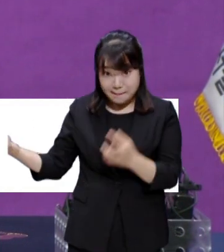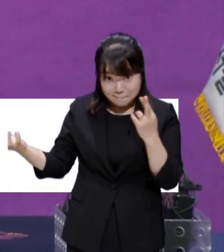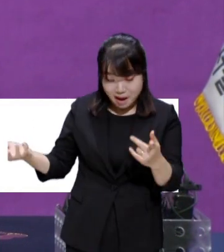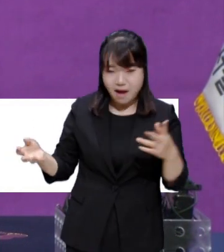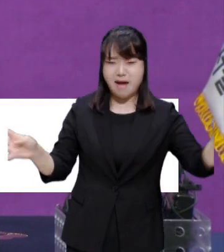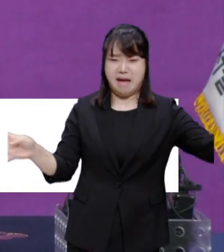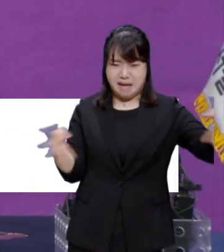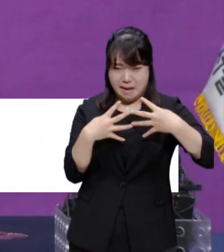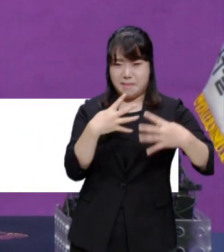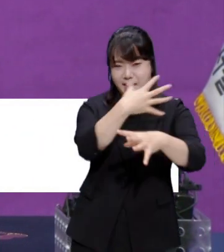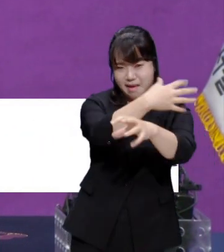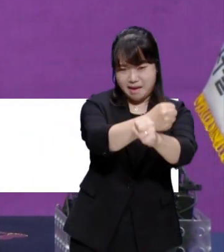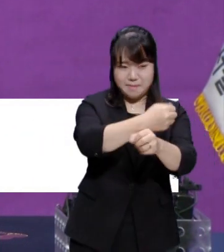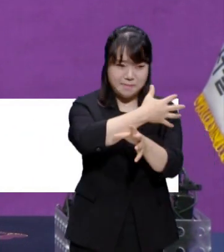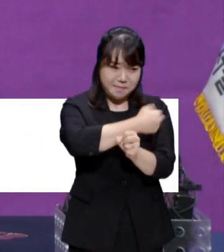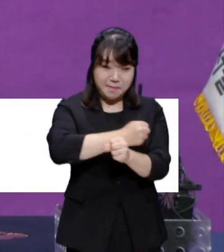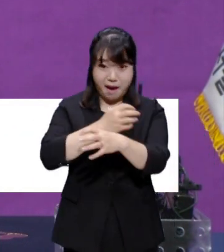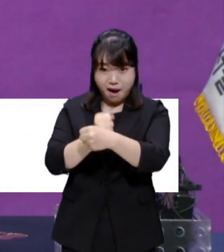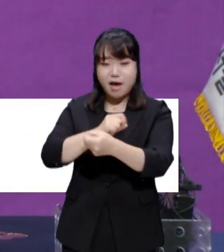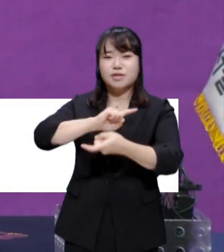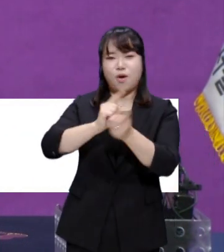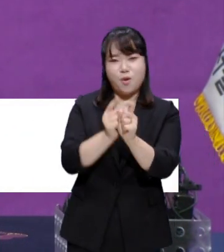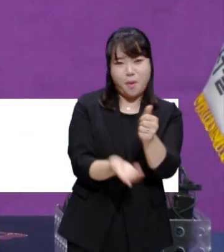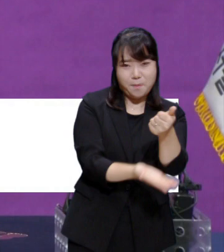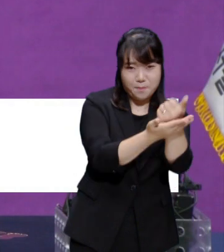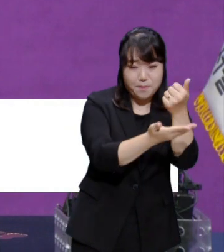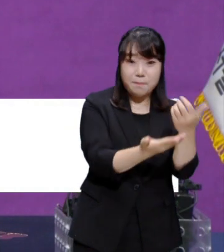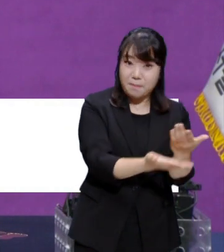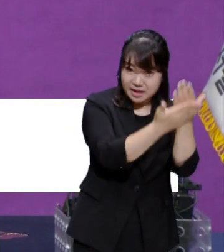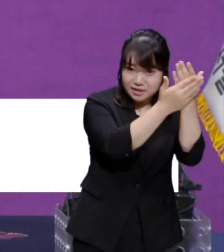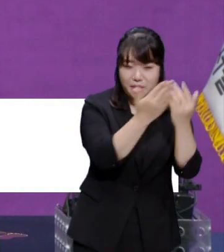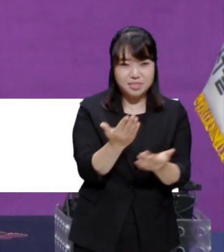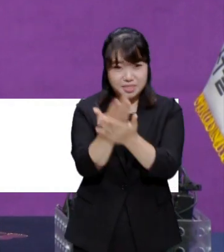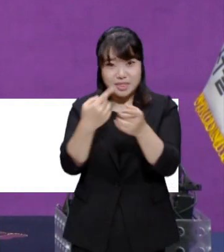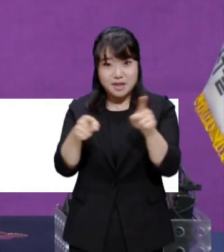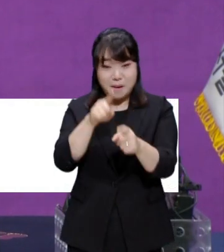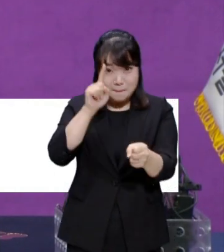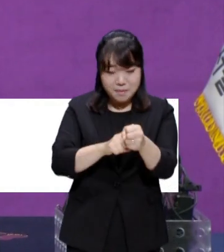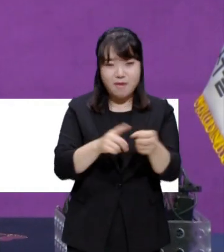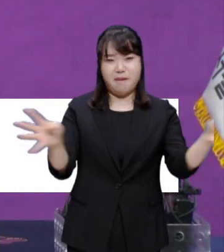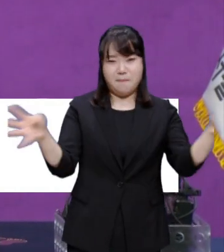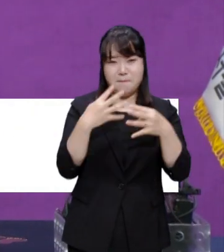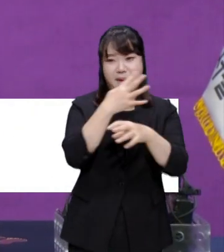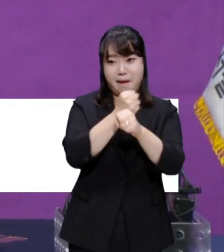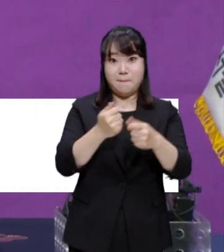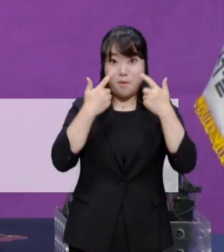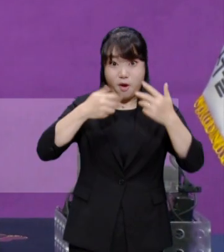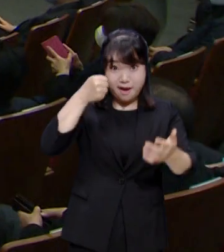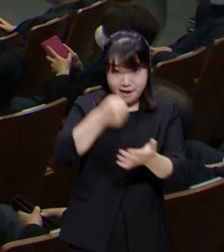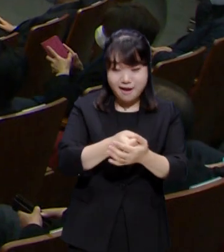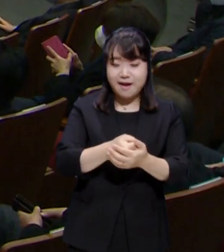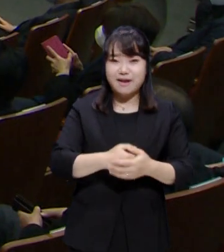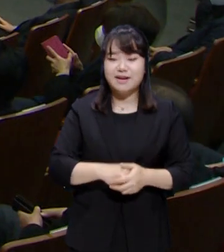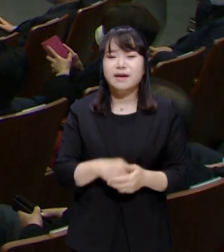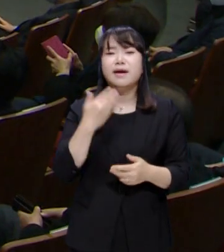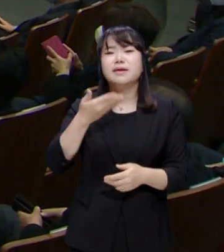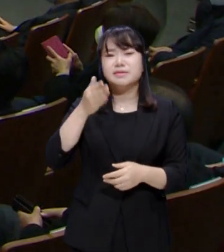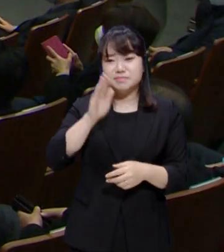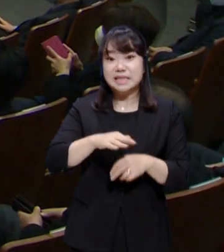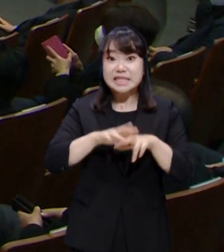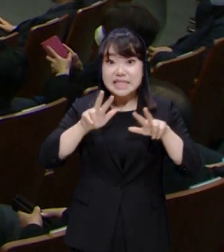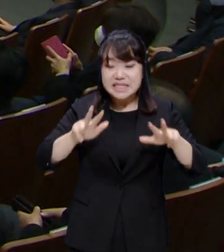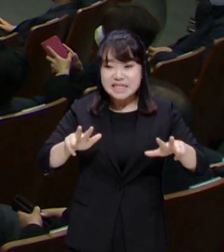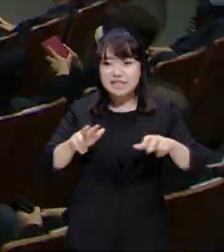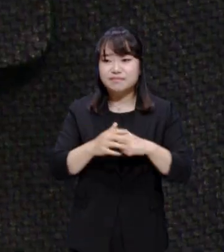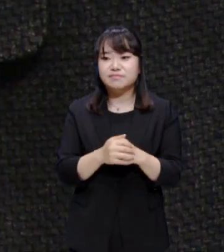수도권 동북부의 동반 성장과 상생 발전을 위한 촉매제가 될 것이라고 확신하고 하지만 현재